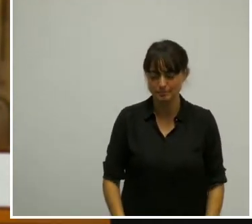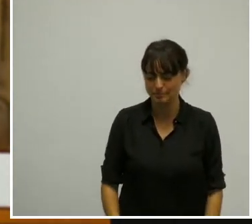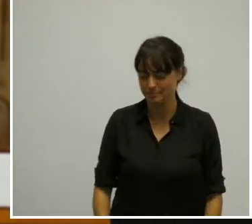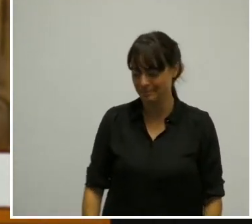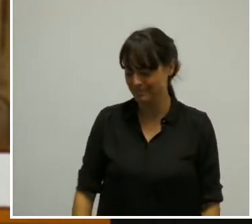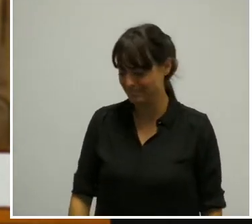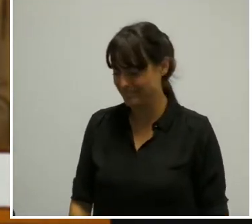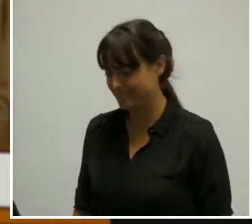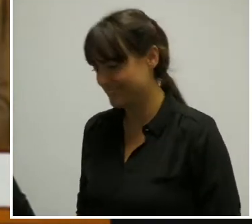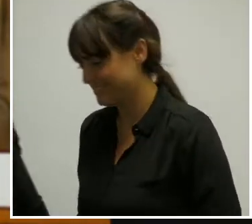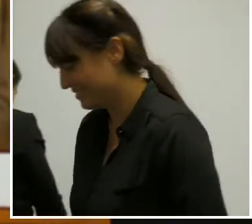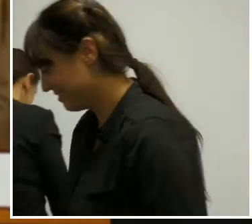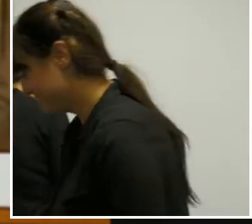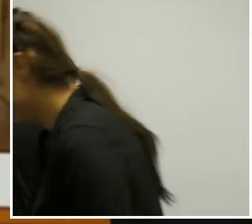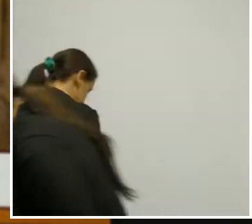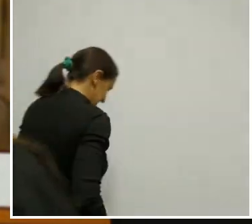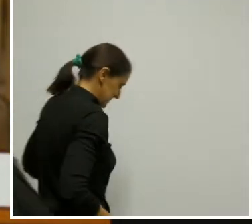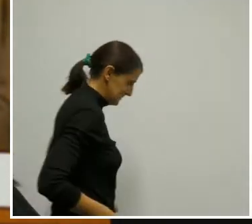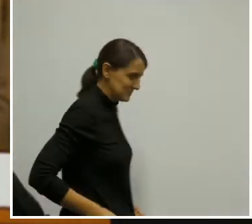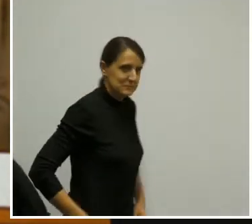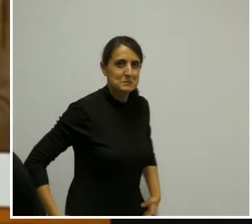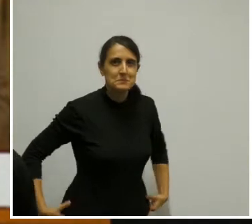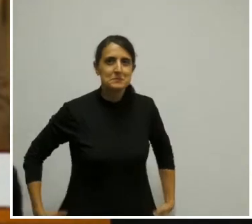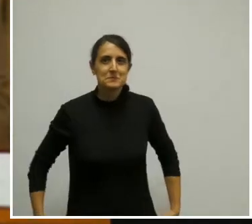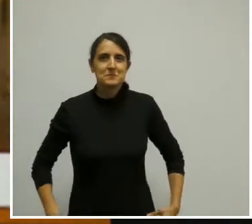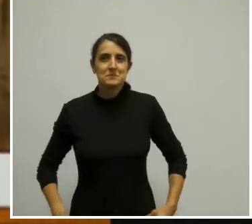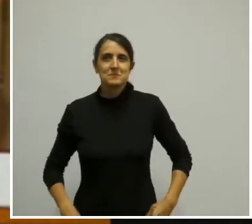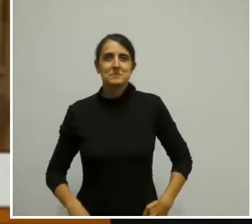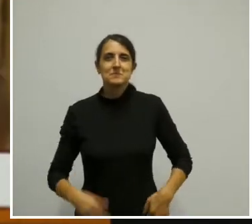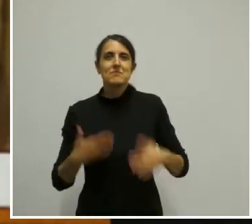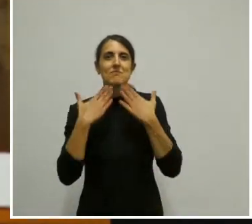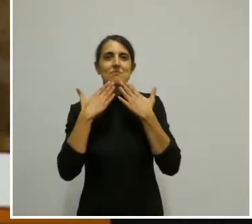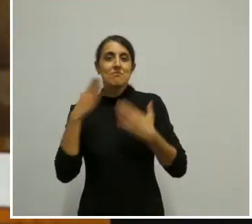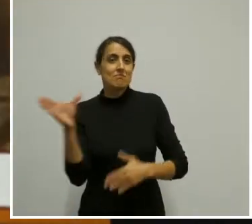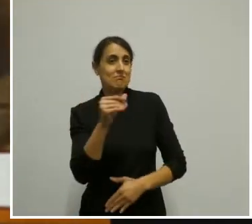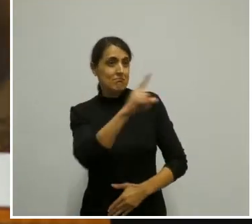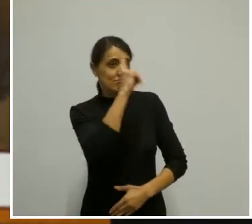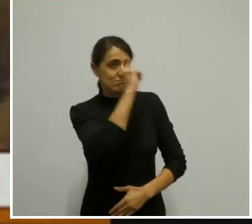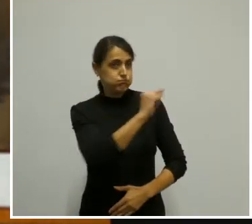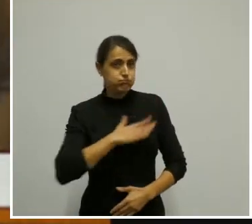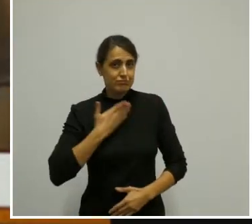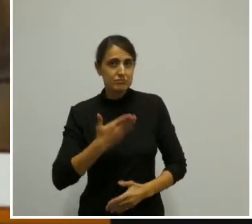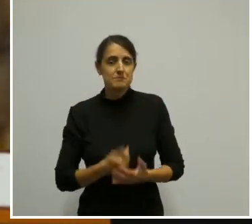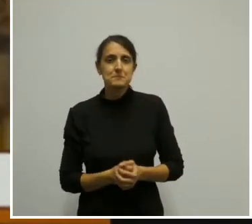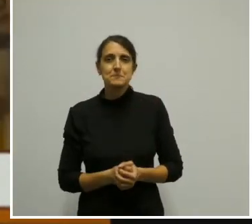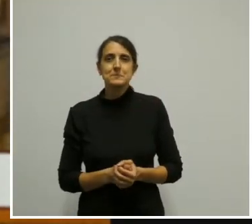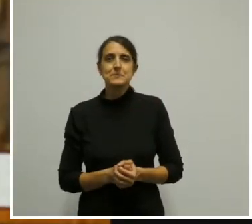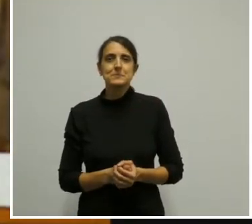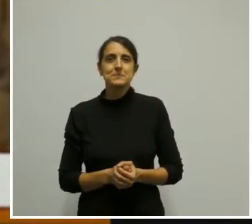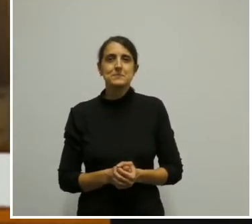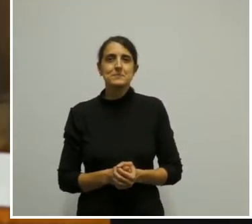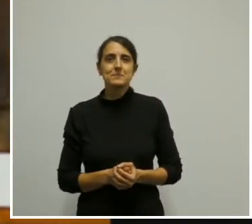Vale. Doncs moltes gràcies a tots. Ja pots marxar i passem al següent punt.